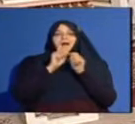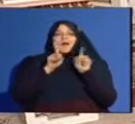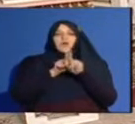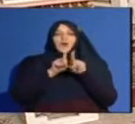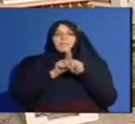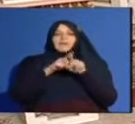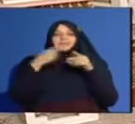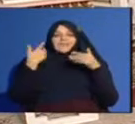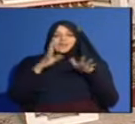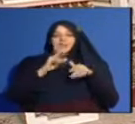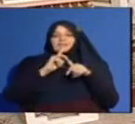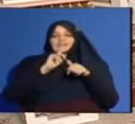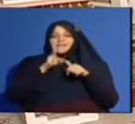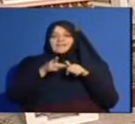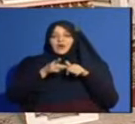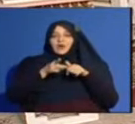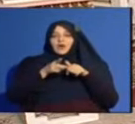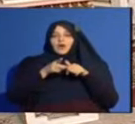قرارا